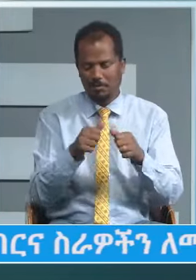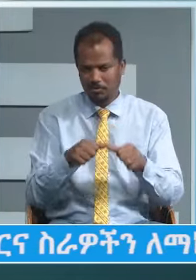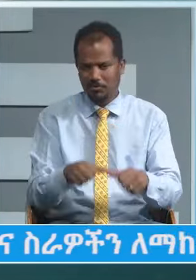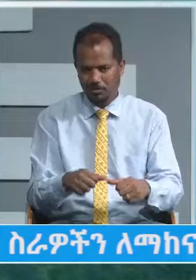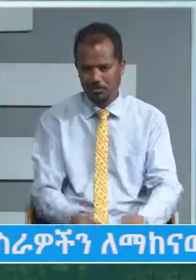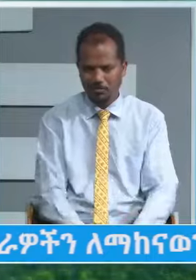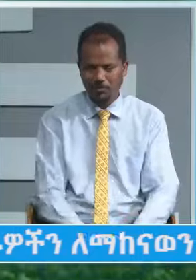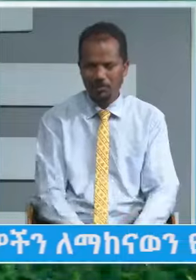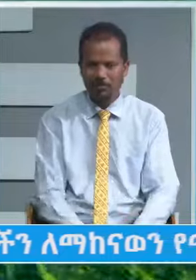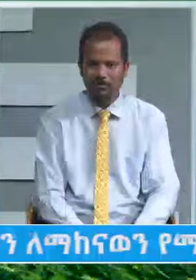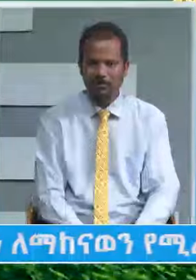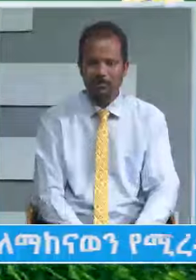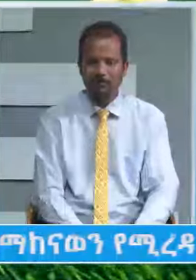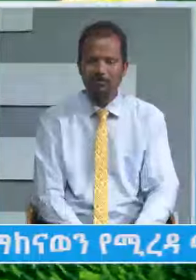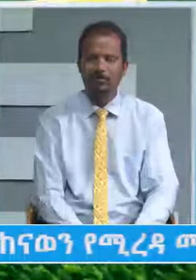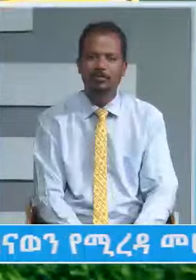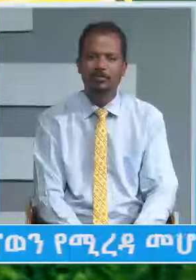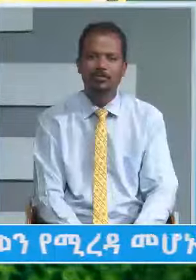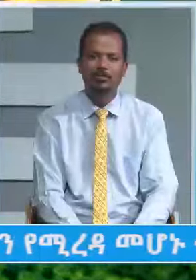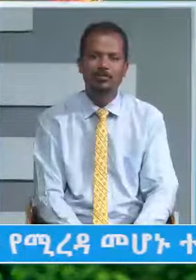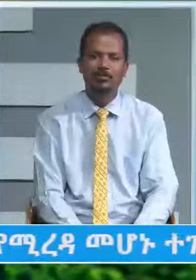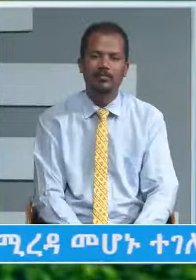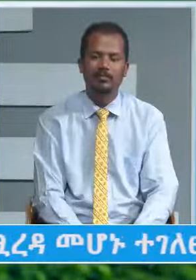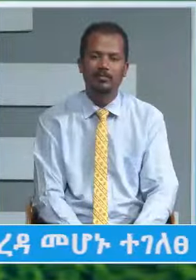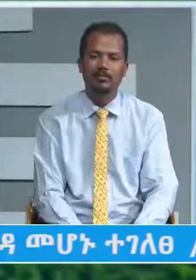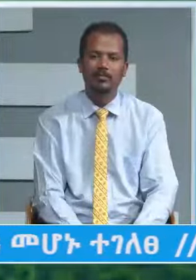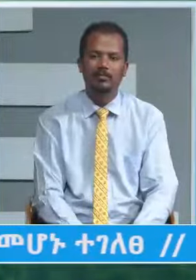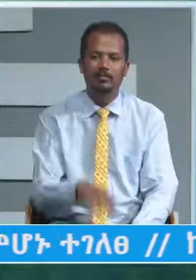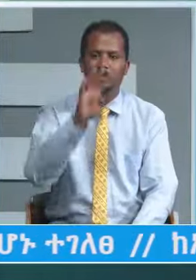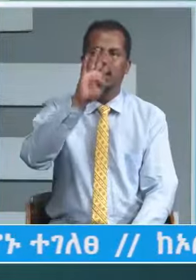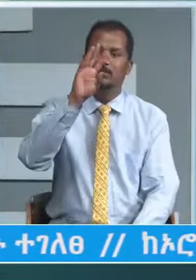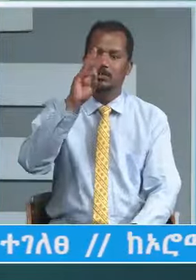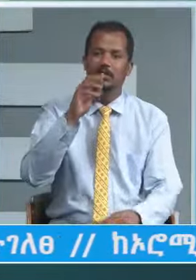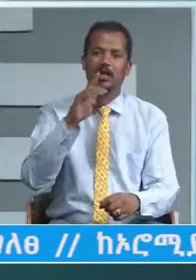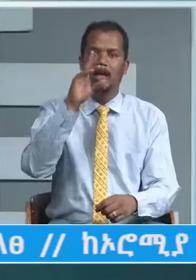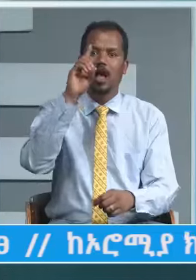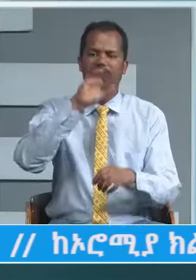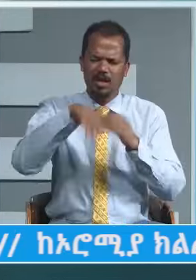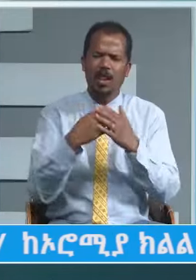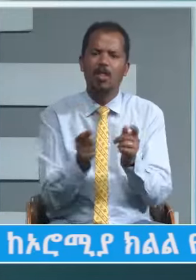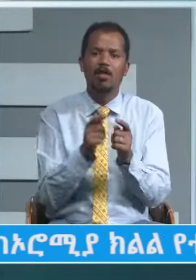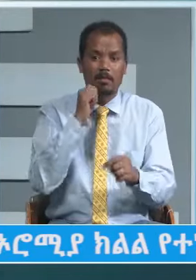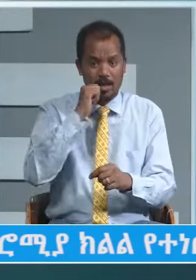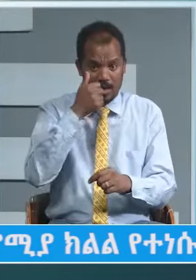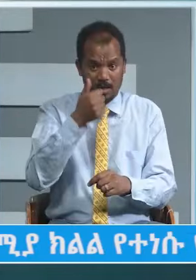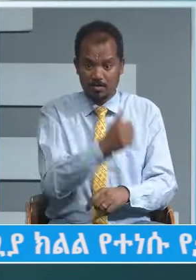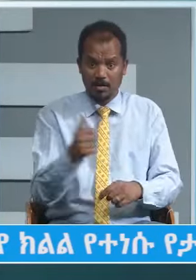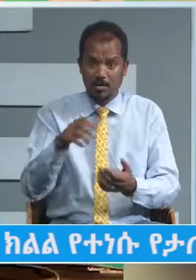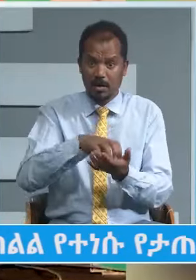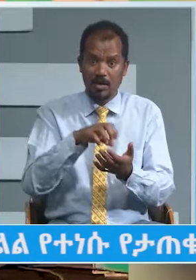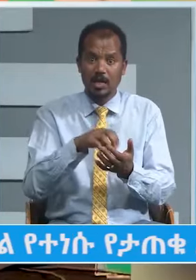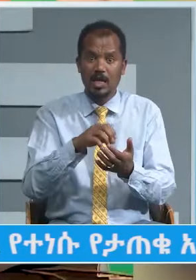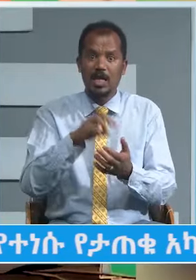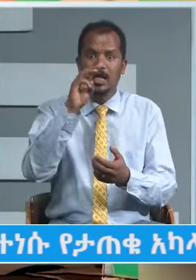ነኝ። አብራችሁን ቆዩ። 46ኛው የካፍ ጠቅላላ ጉባኤ በነገው